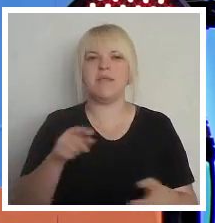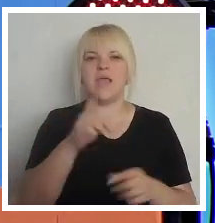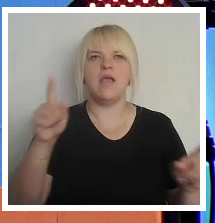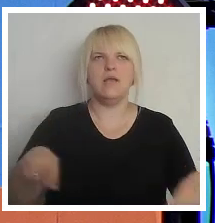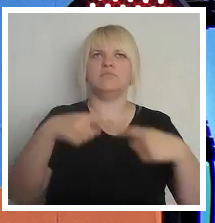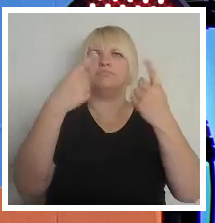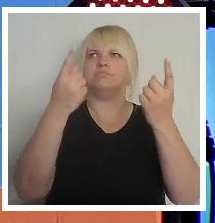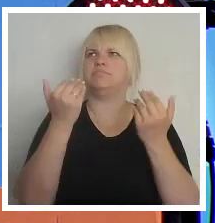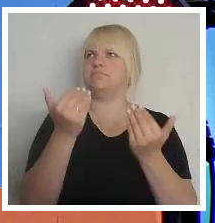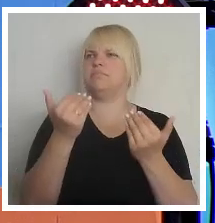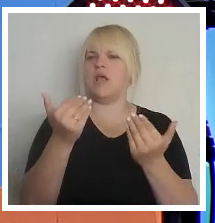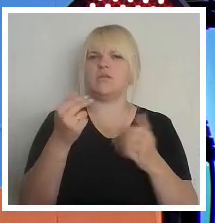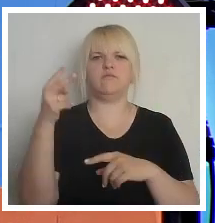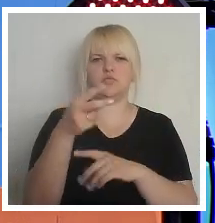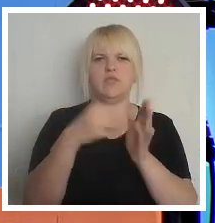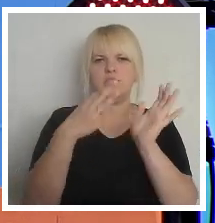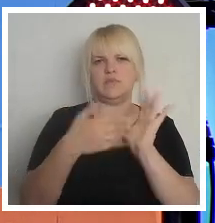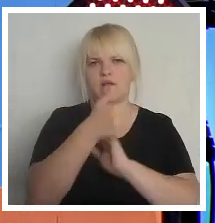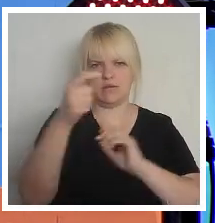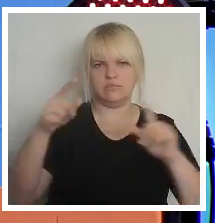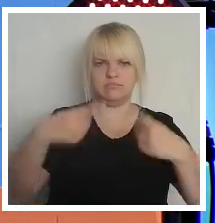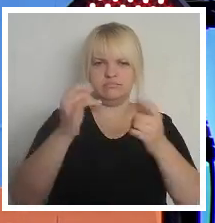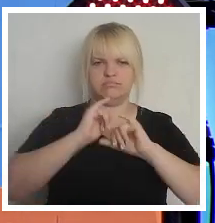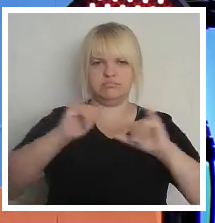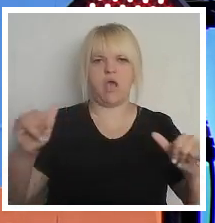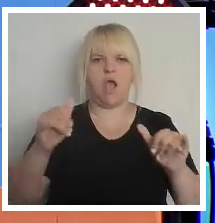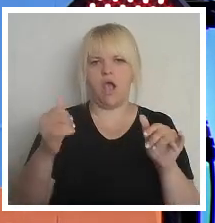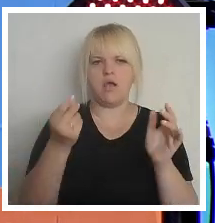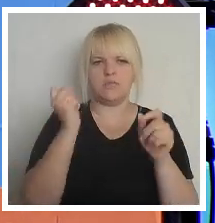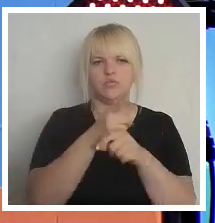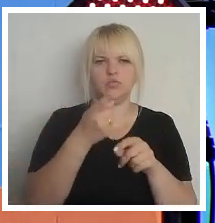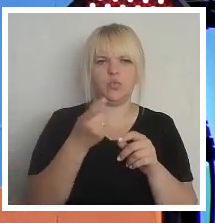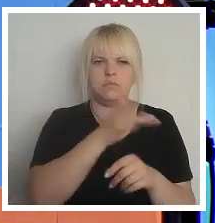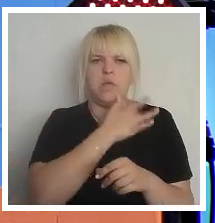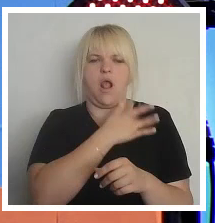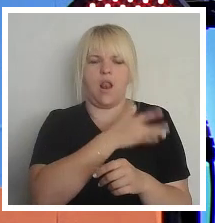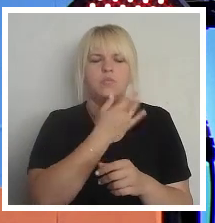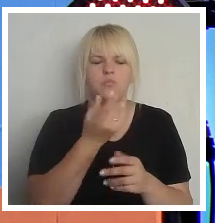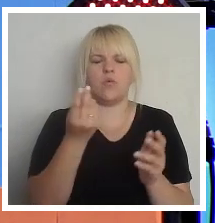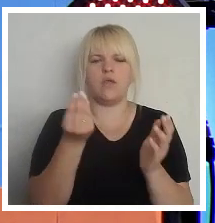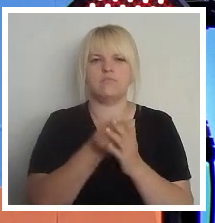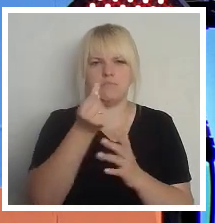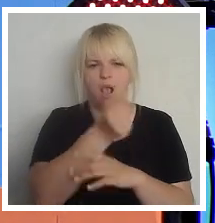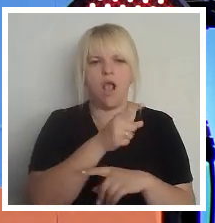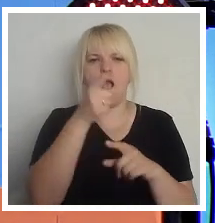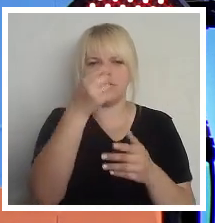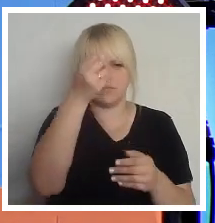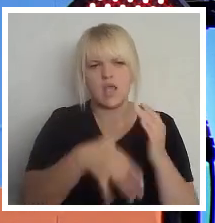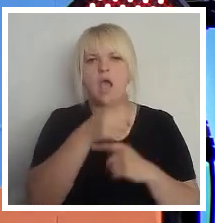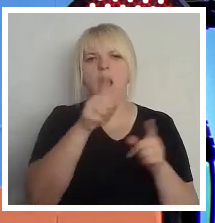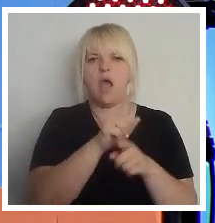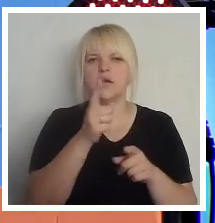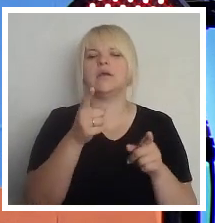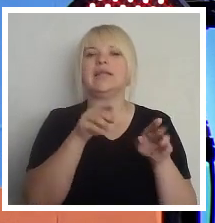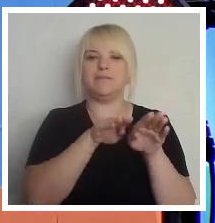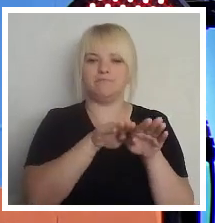tagad, 2019. Gadā mēs palaidām savu abonēšanas pakalpojumu servisu, un jāsaka, tas iet diezgan roku rokā ar